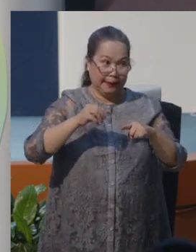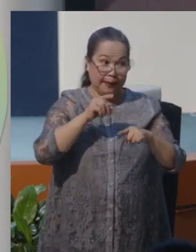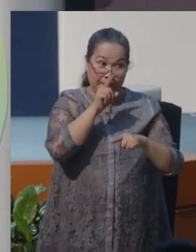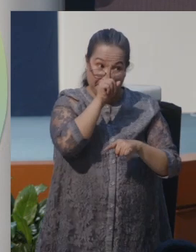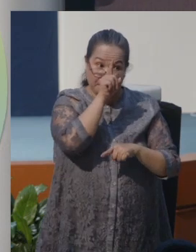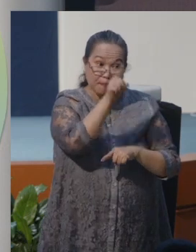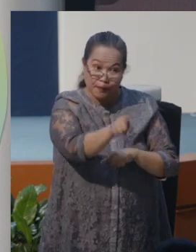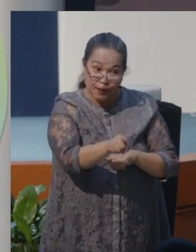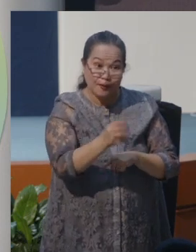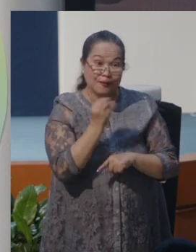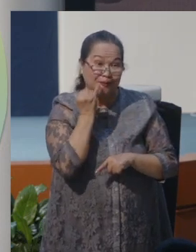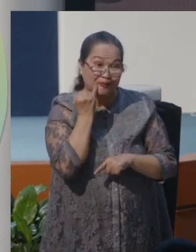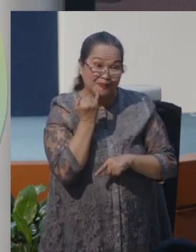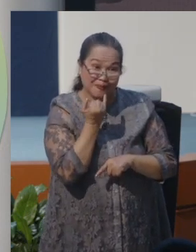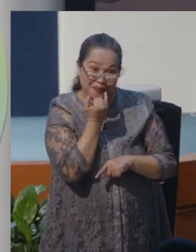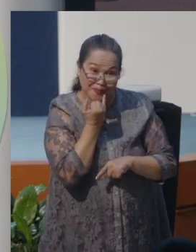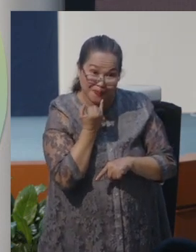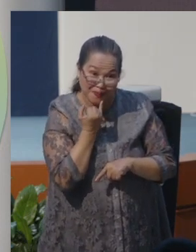makancel.